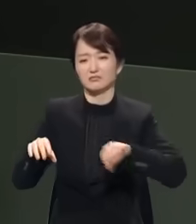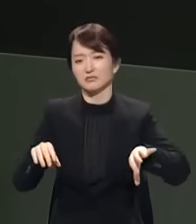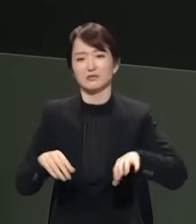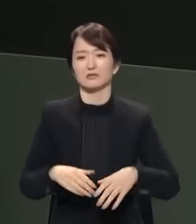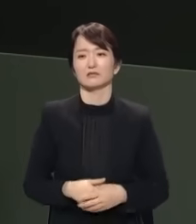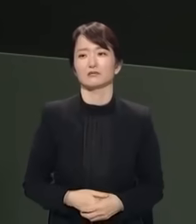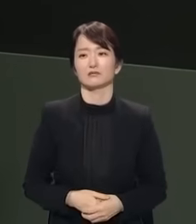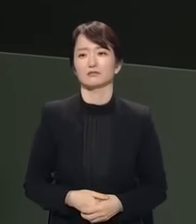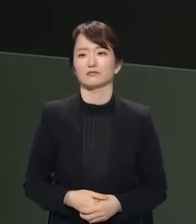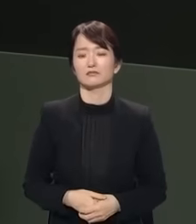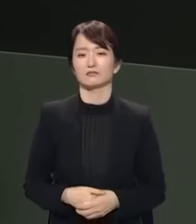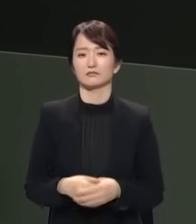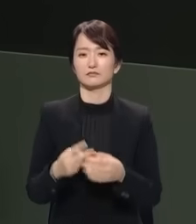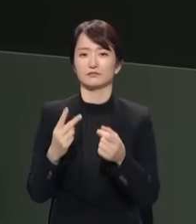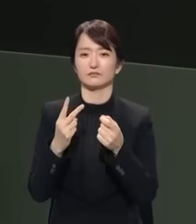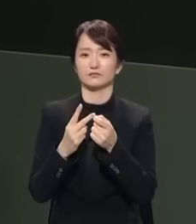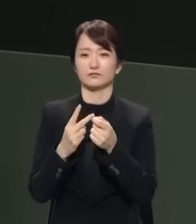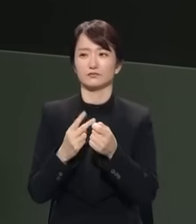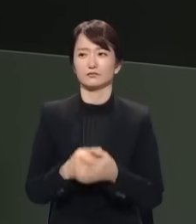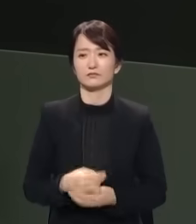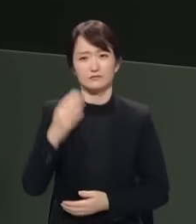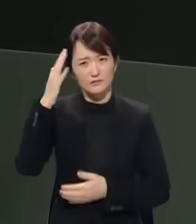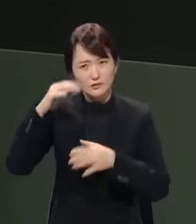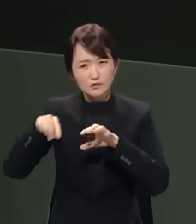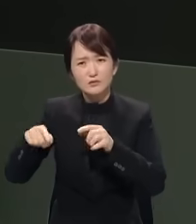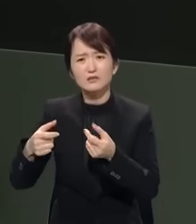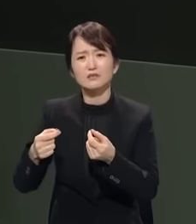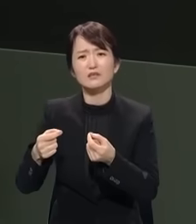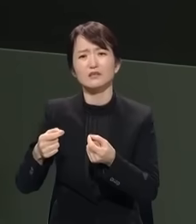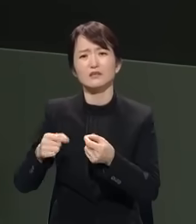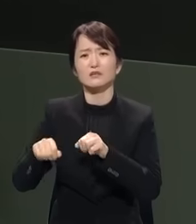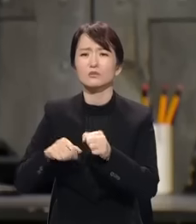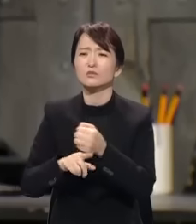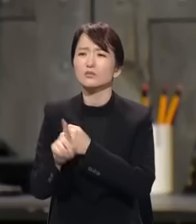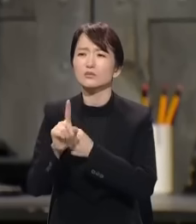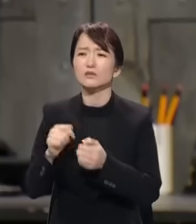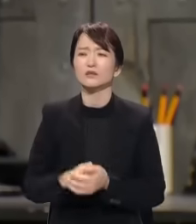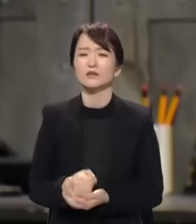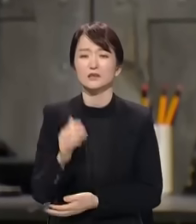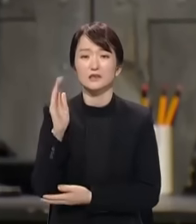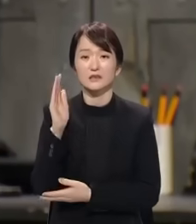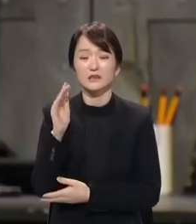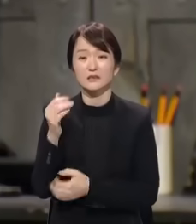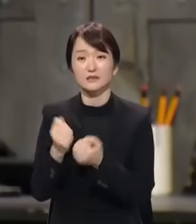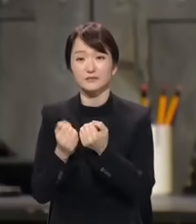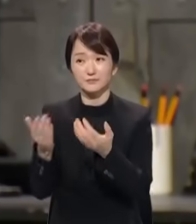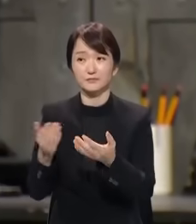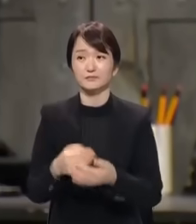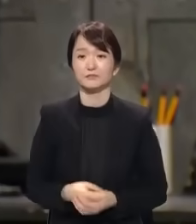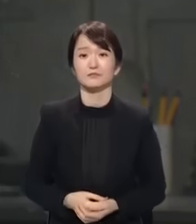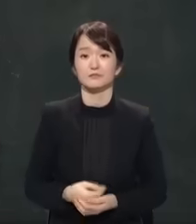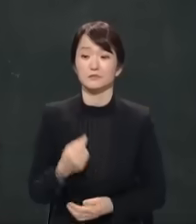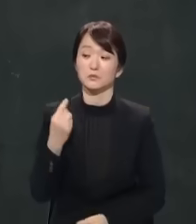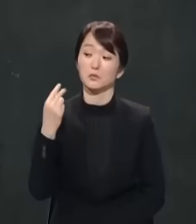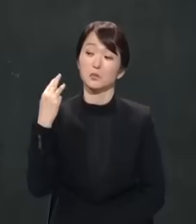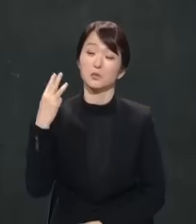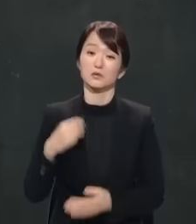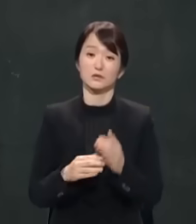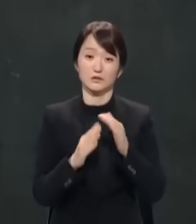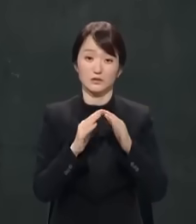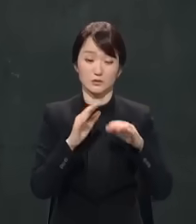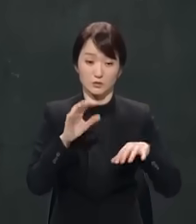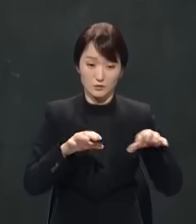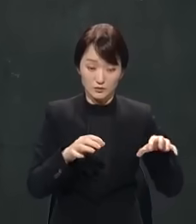번째. 정말 우리나라가 어쩌다 이렇게까지 된 겁니까? 야, 이거 사연 설명을 좀 드려야 될 것 같은데 제보자분에 따르면 며칠 전에 이웃집이